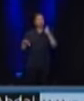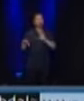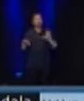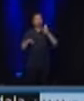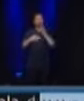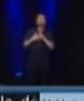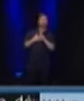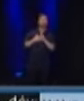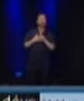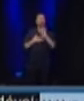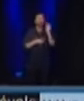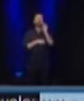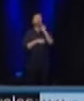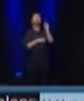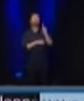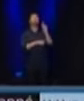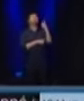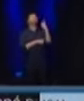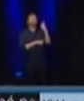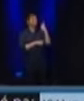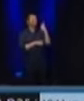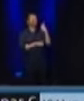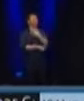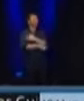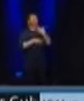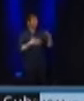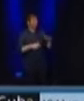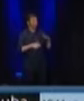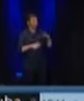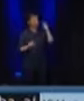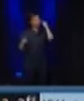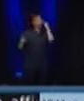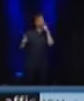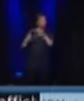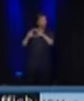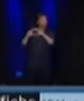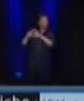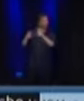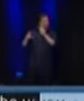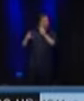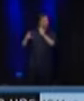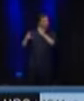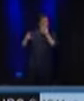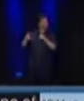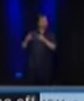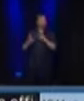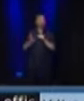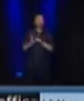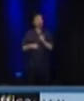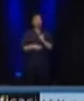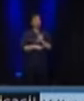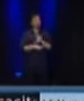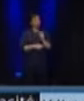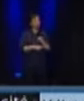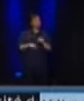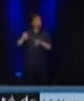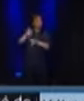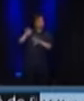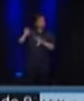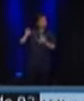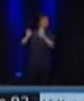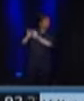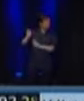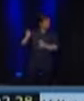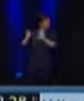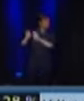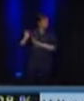une première dose, c'est 80 %, mais à Laval, c'est 76 %, puis à Montréal, c'est 75 %.